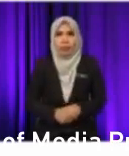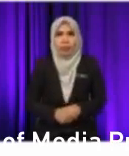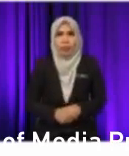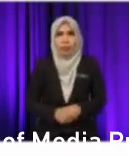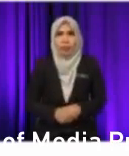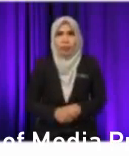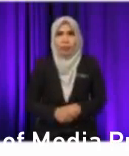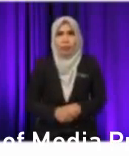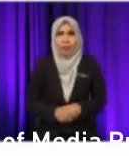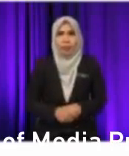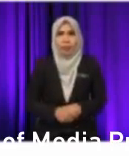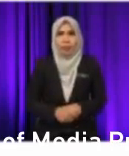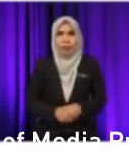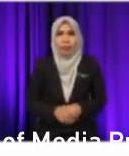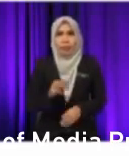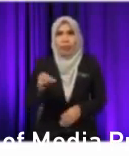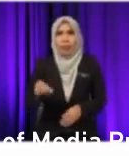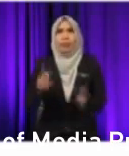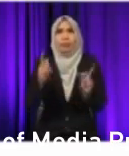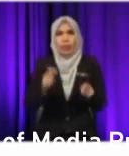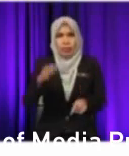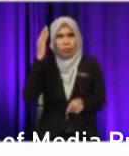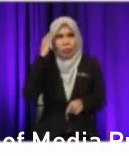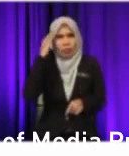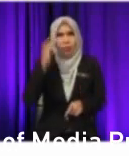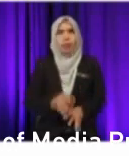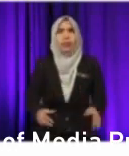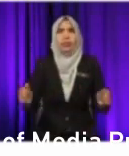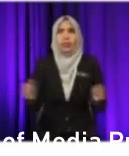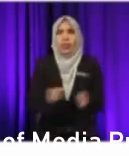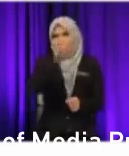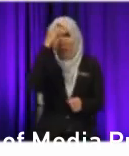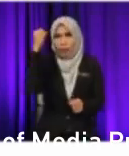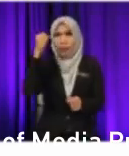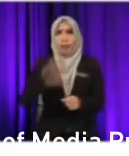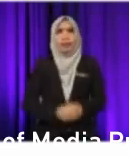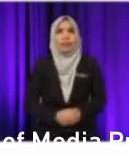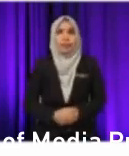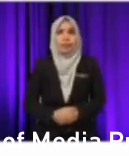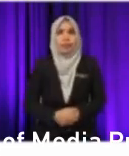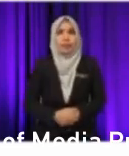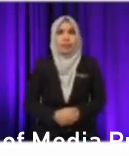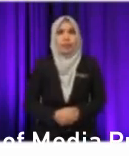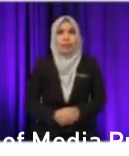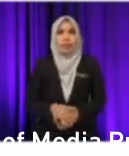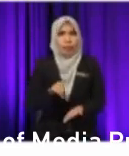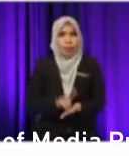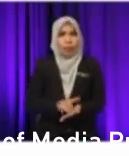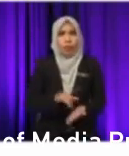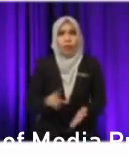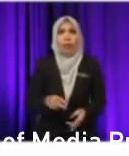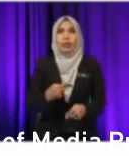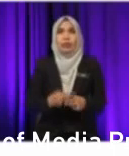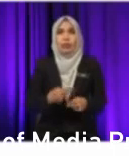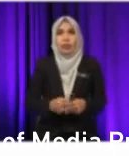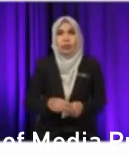sesuai diguna dan dia harus kemukakan alasan. Itulah kita namakan dia sebagai kefahaman. And then soalan B, tuliskan studi